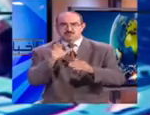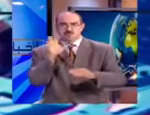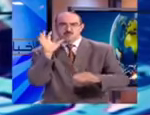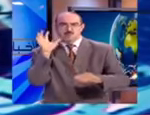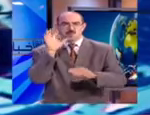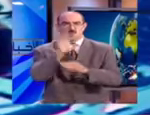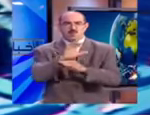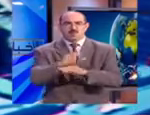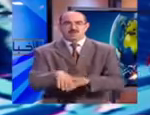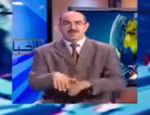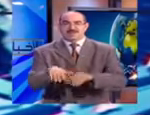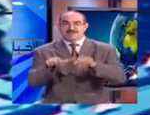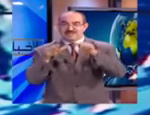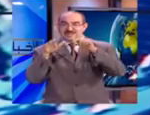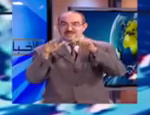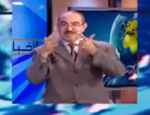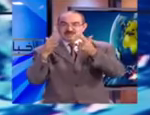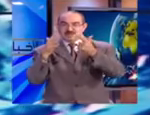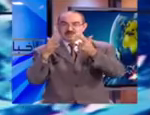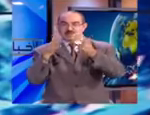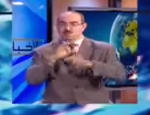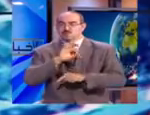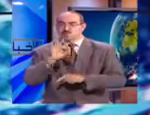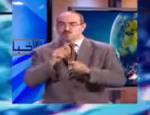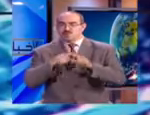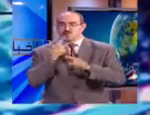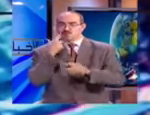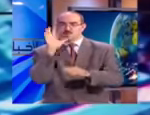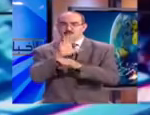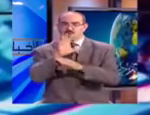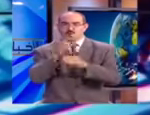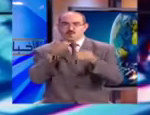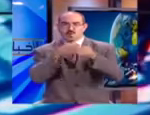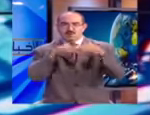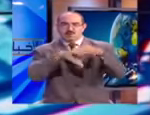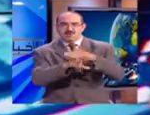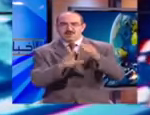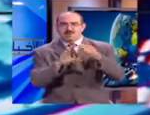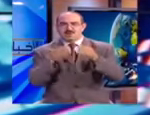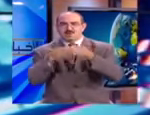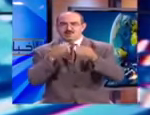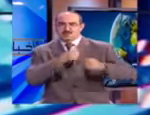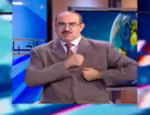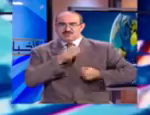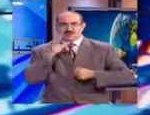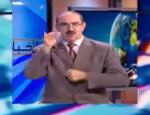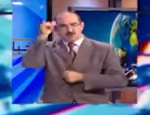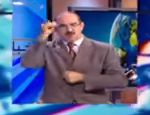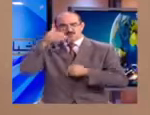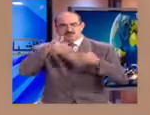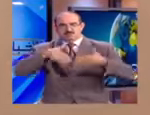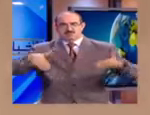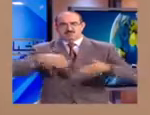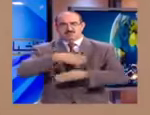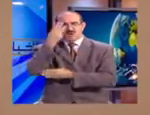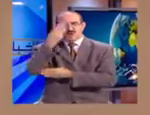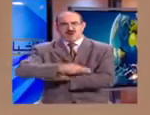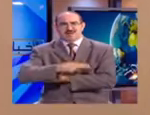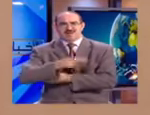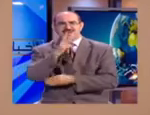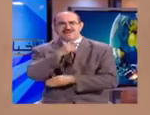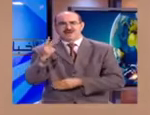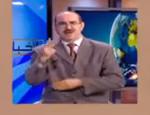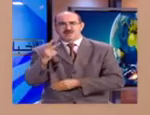هجماتها لليوم 17 على التوالي ضد معاقل جنود الاحتلال المغربي على طول جدار العزل